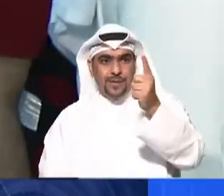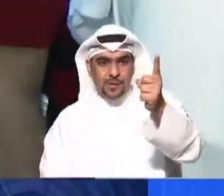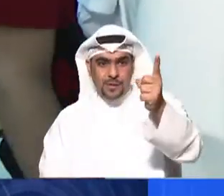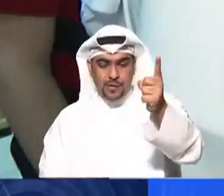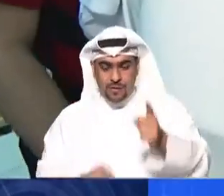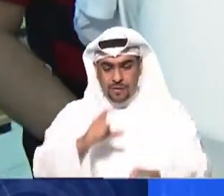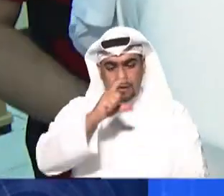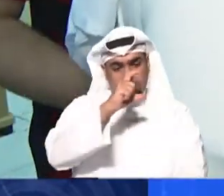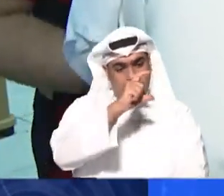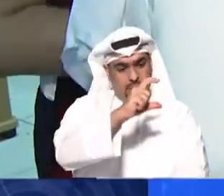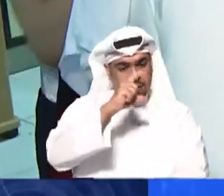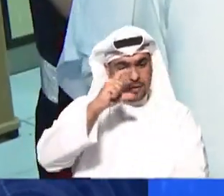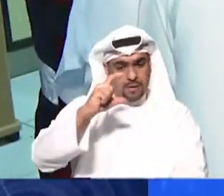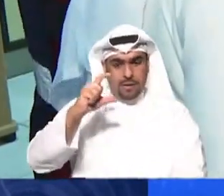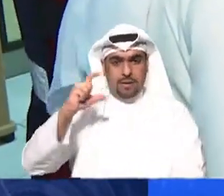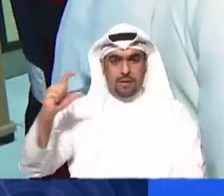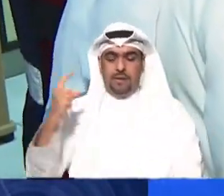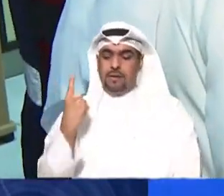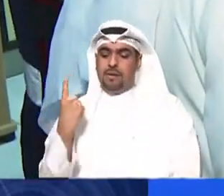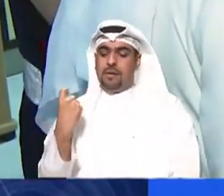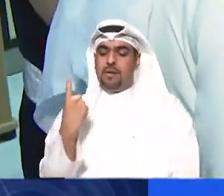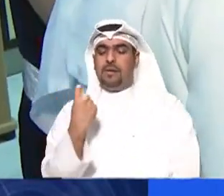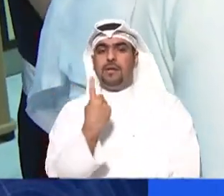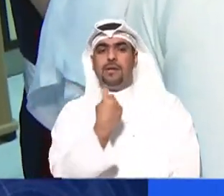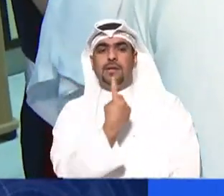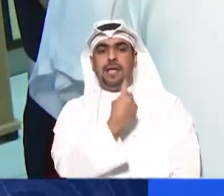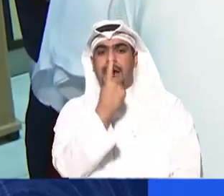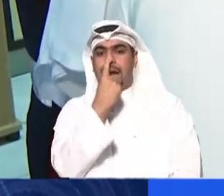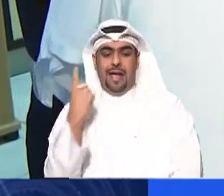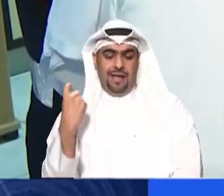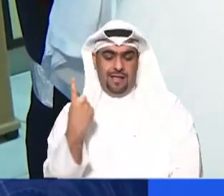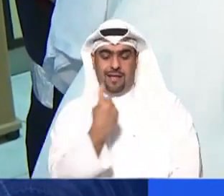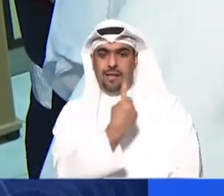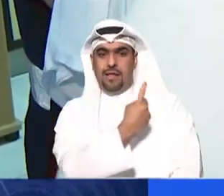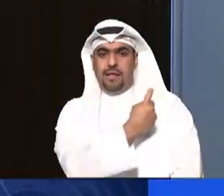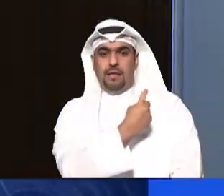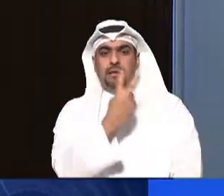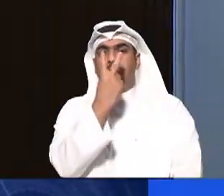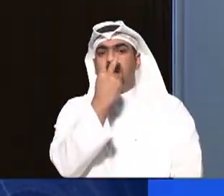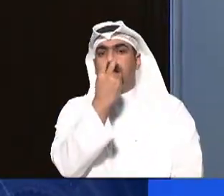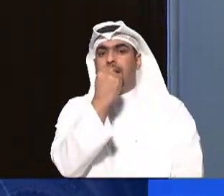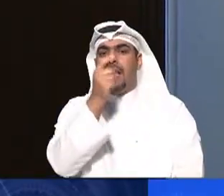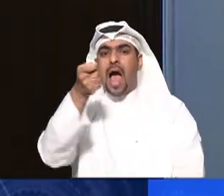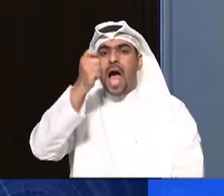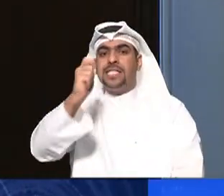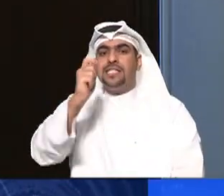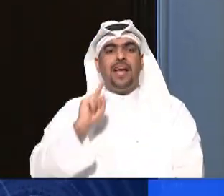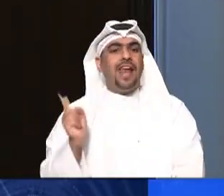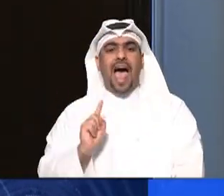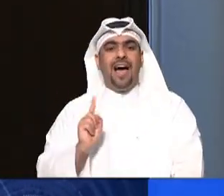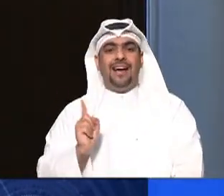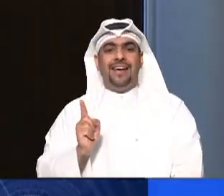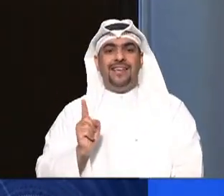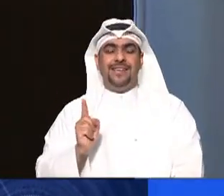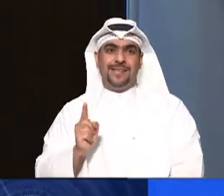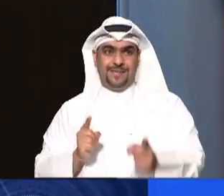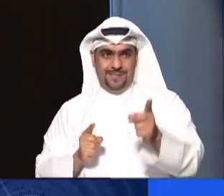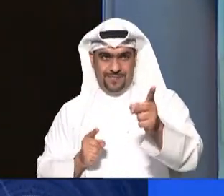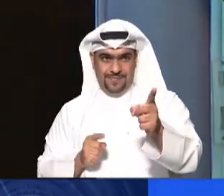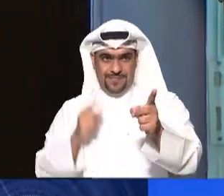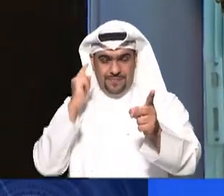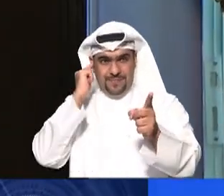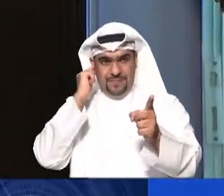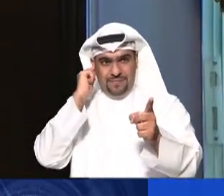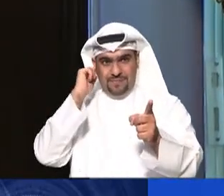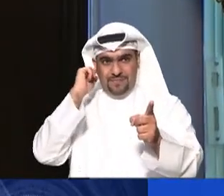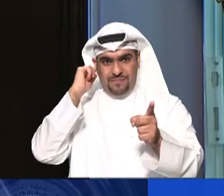على أنها أصلية، الأمر الذي يعد غشا تجاريا. طبعا اليوم فريق وزارة التجارة الكوت